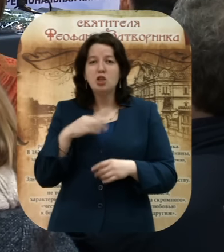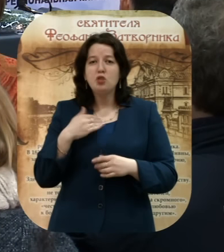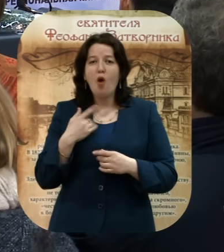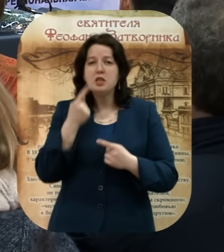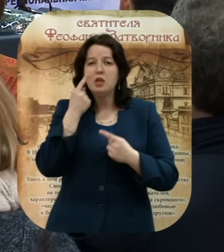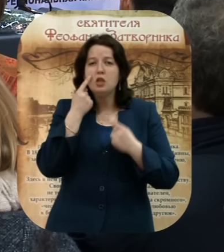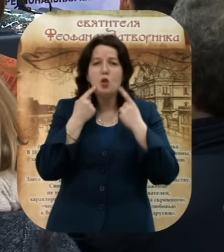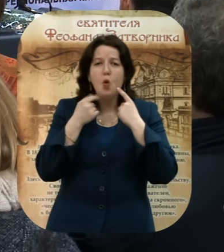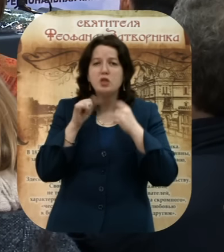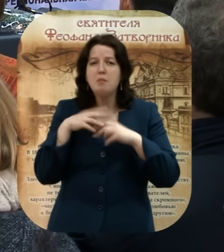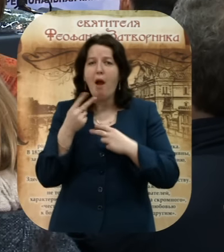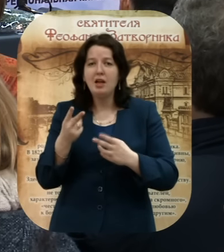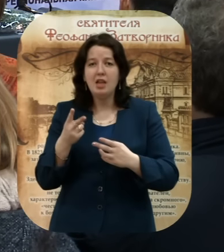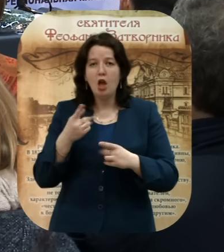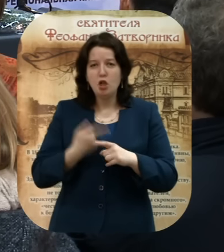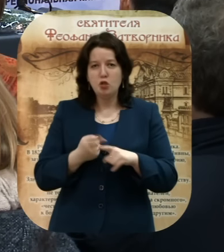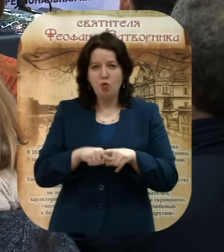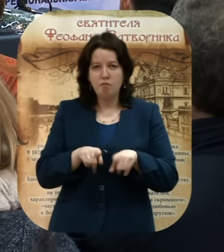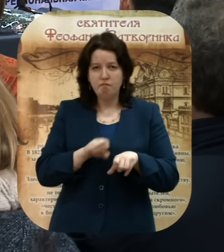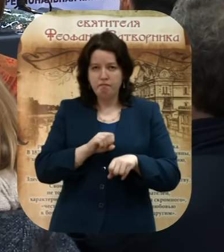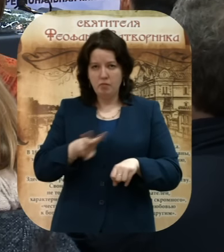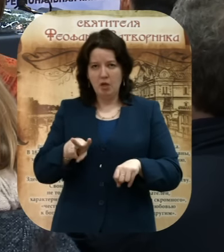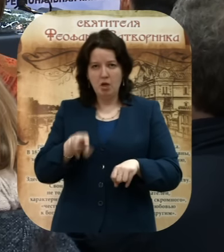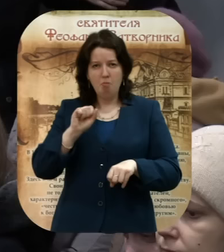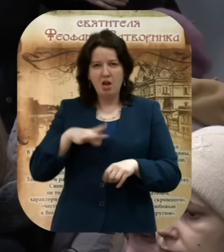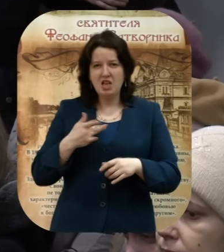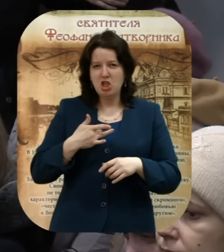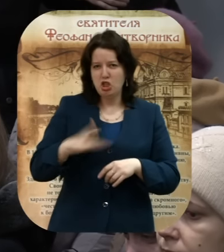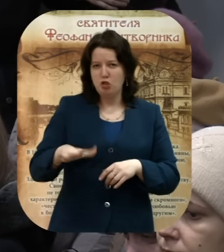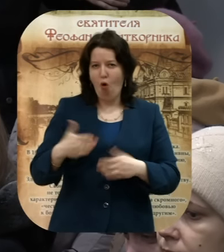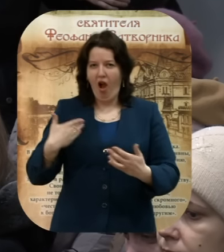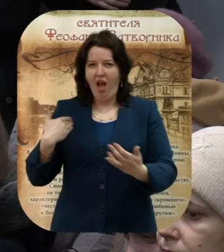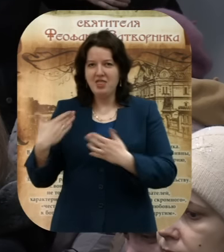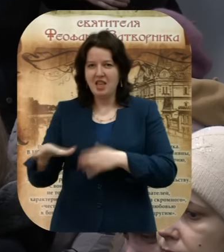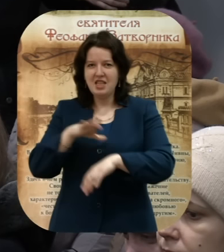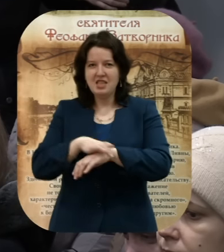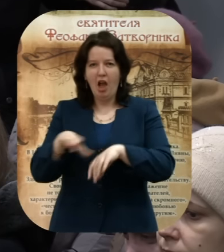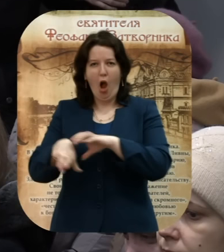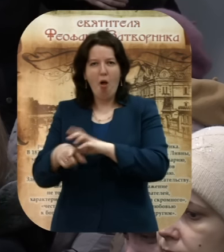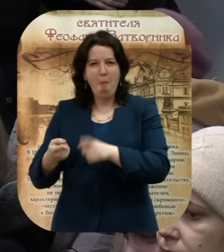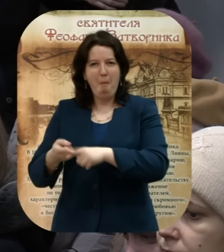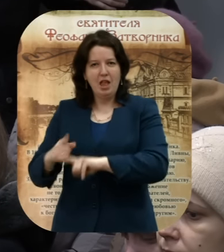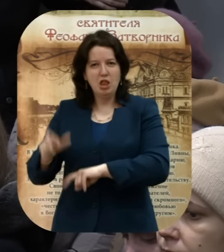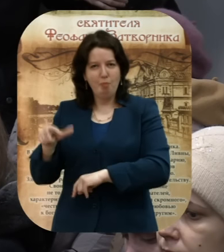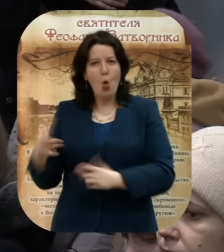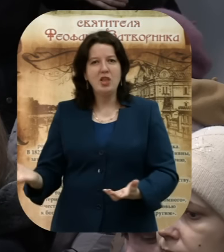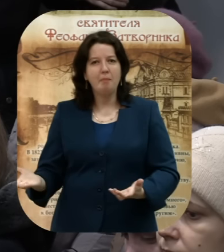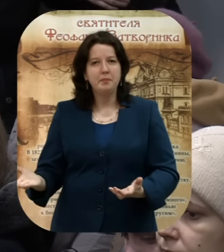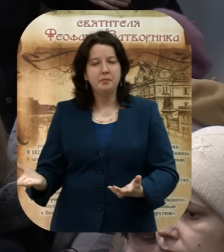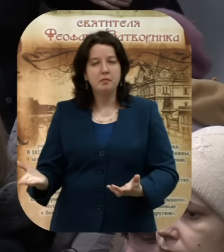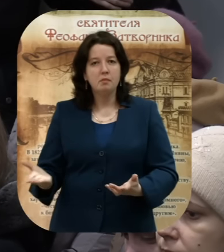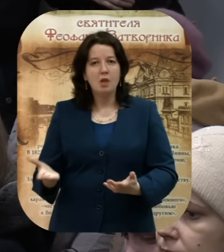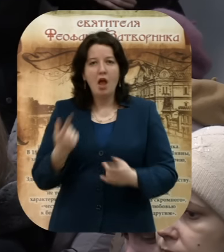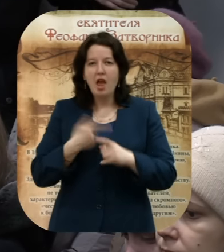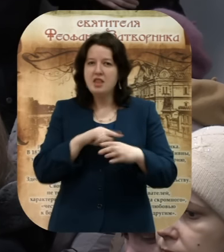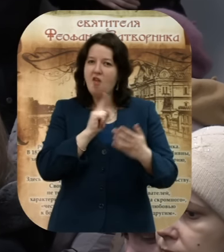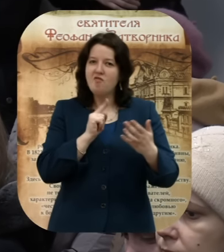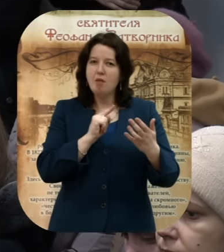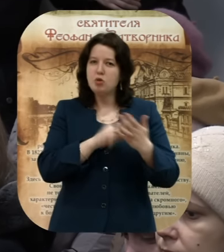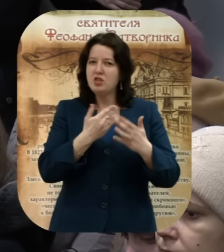пролить, и в то же время с жестокостью относиться к пленным людям. Но это вопрос отдельный, это